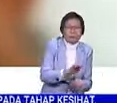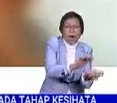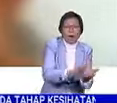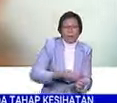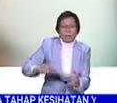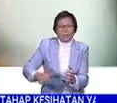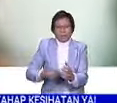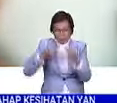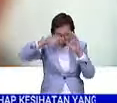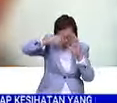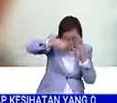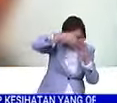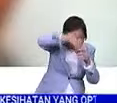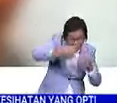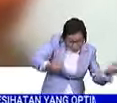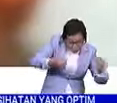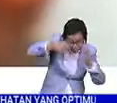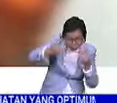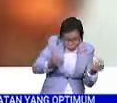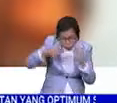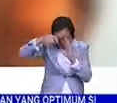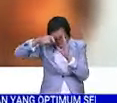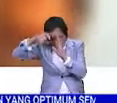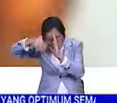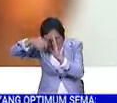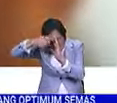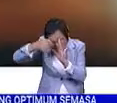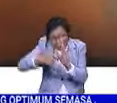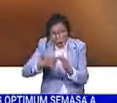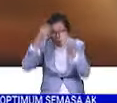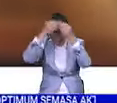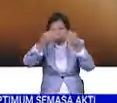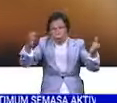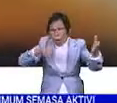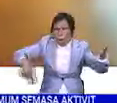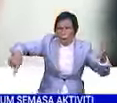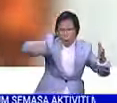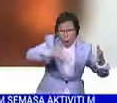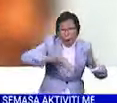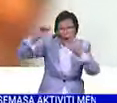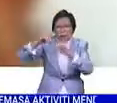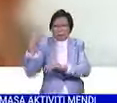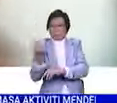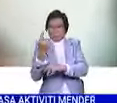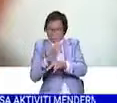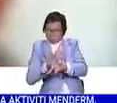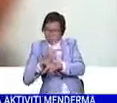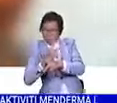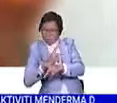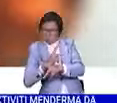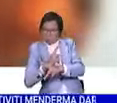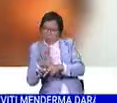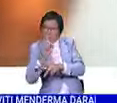diekori perakam dari dalam kereta. Pengguna Twitter tersebut turut berpesan kepada orang ramai agar sentiasa berwaspada